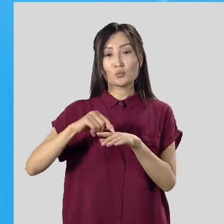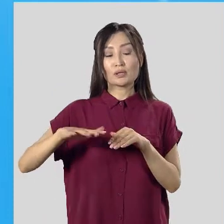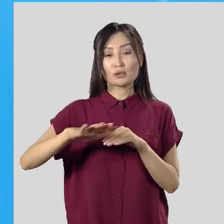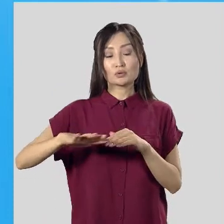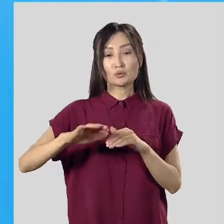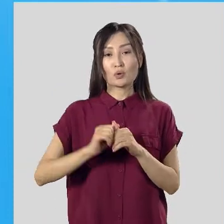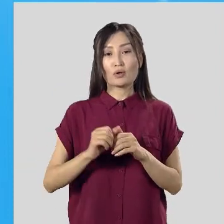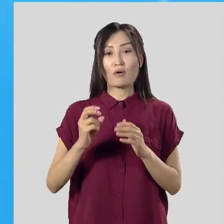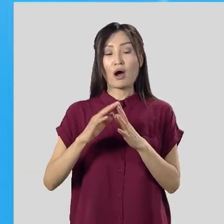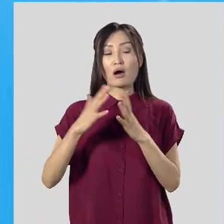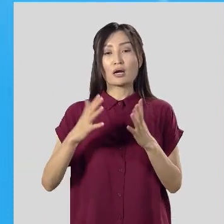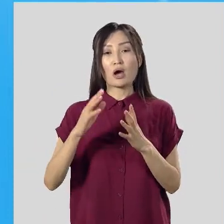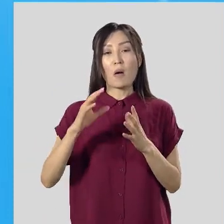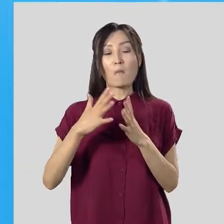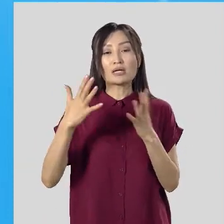коры больших полушарий.